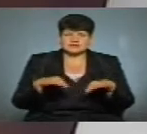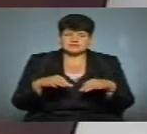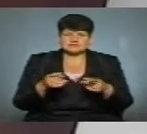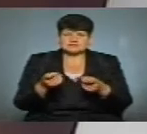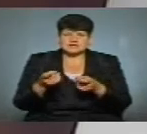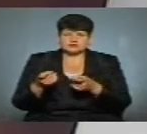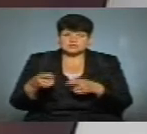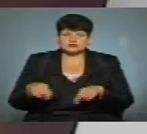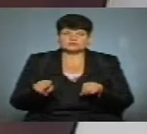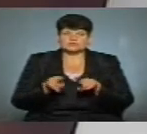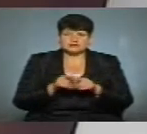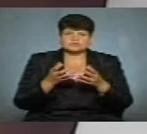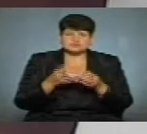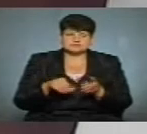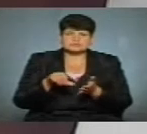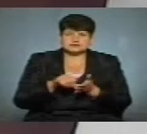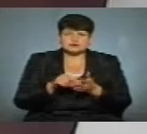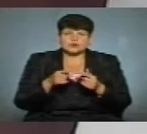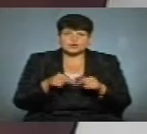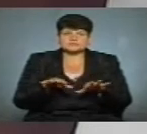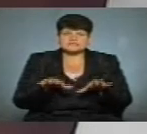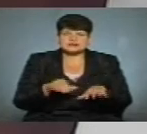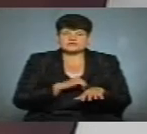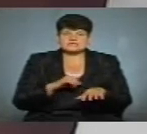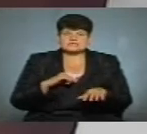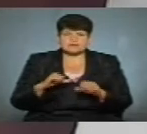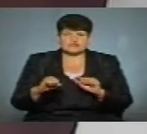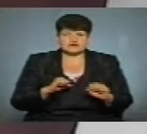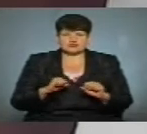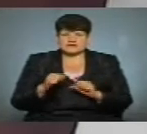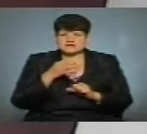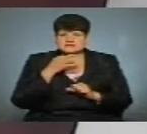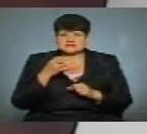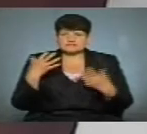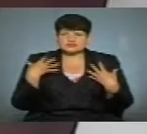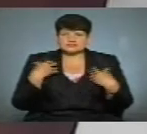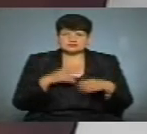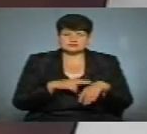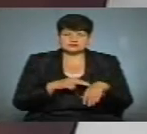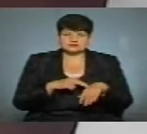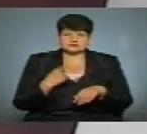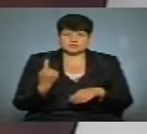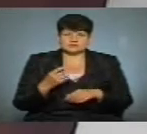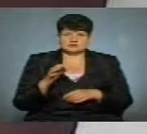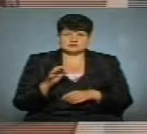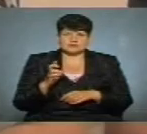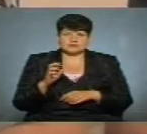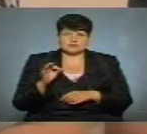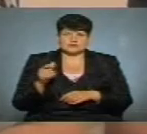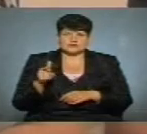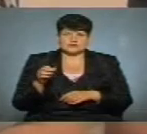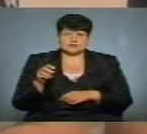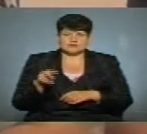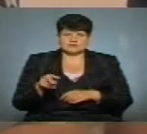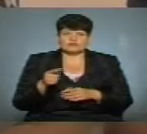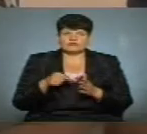залучатимуть до цього також представників органів місцевого самоврядування, розповів начальник Нацполіції області Олександр Богомол. В місті